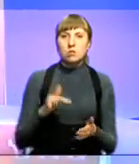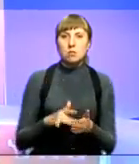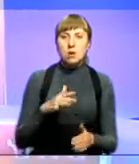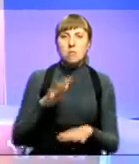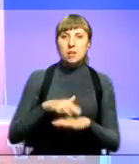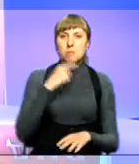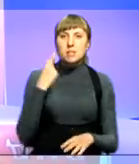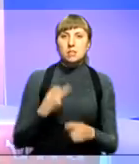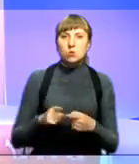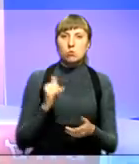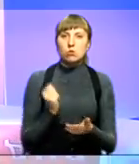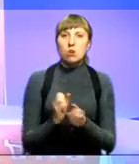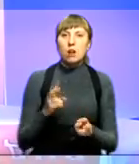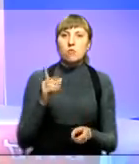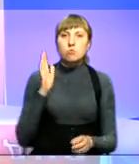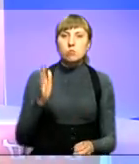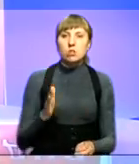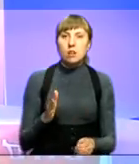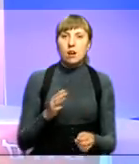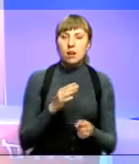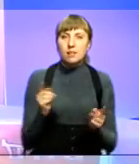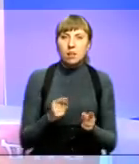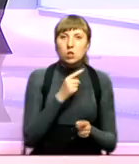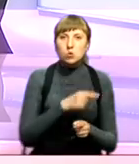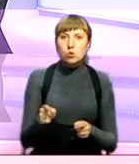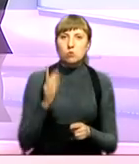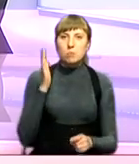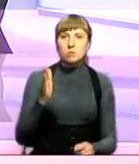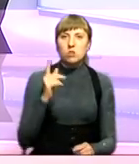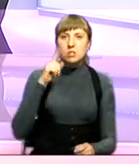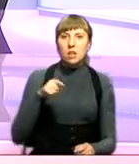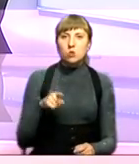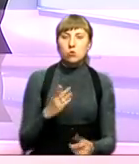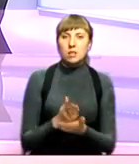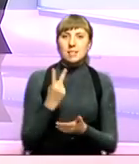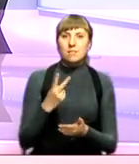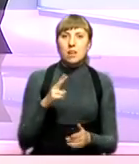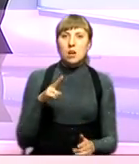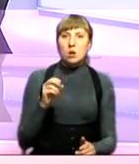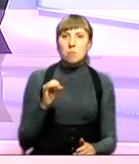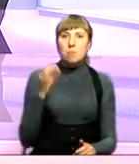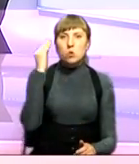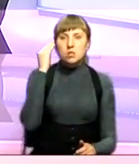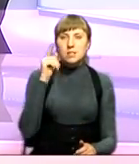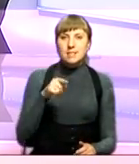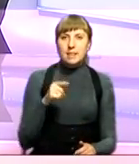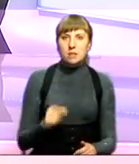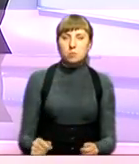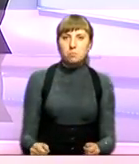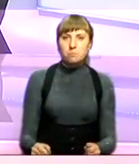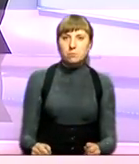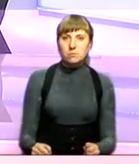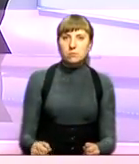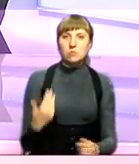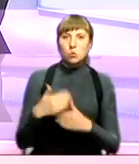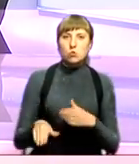можно спрогнозировать на краткосрочную перспективу? Ну, знаете, тут есть две позиции. Вы знаете, что те уже